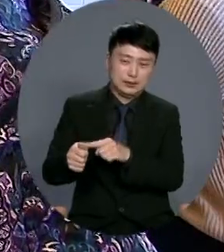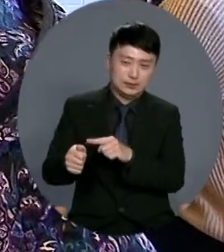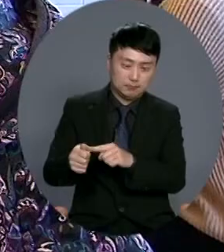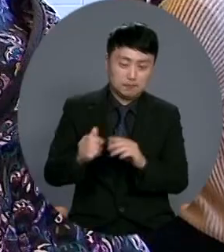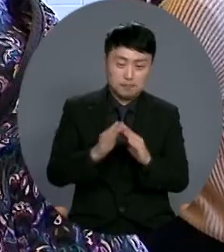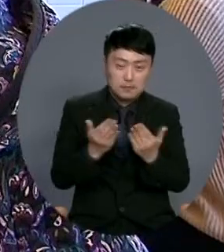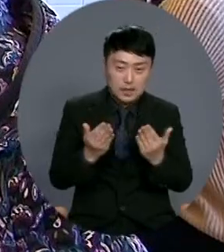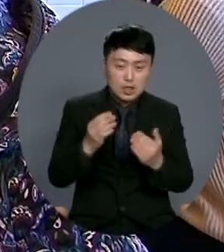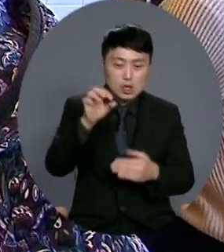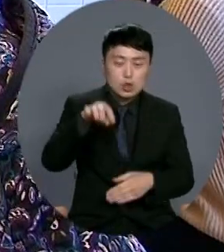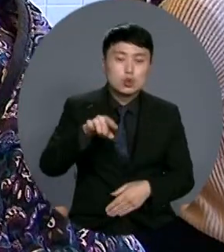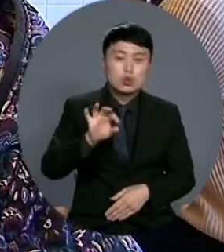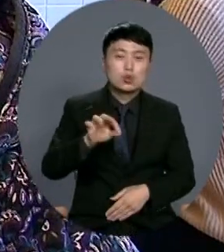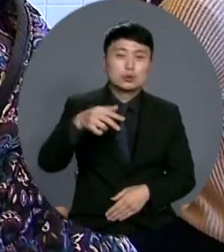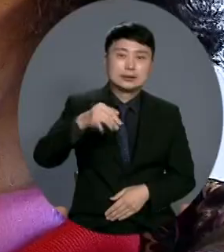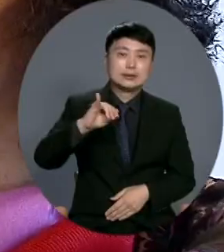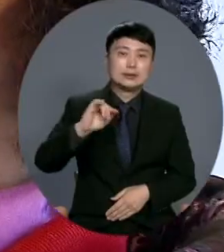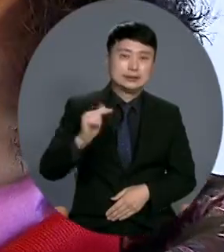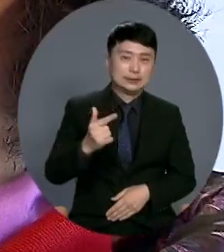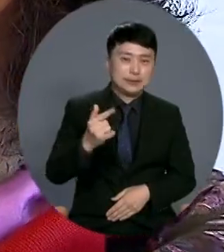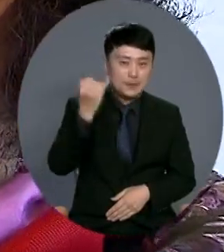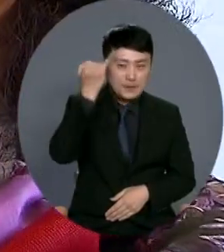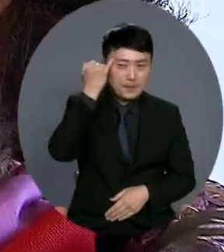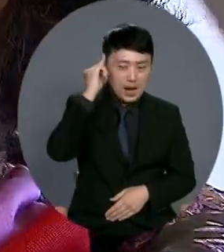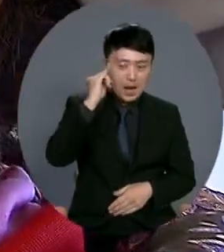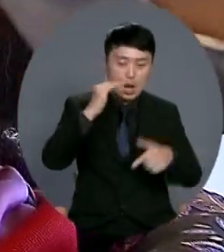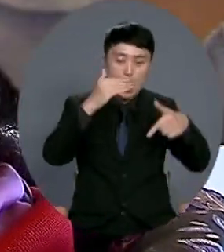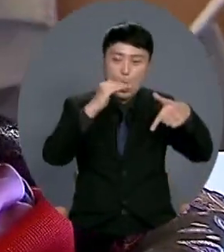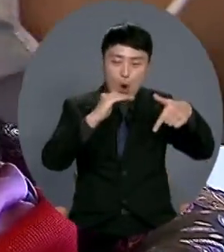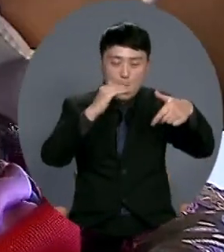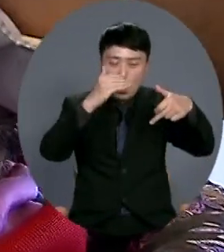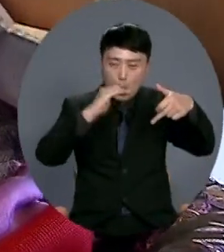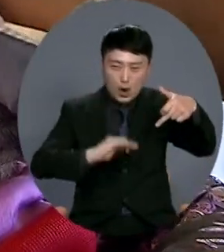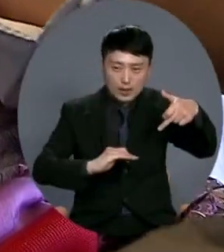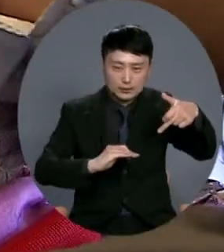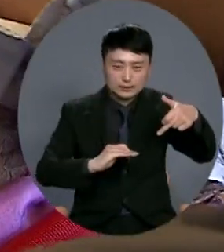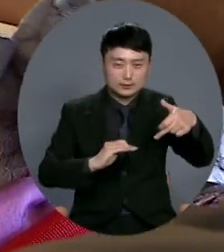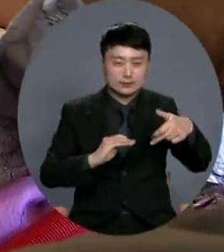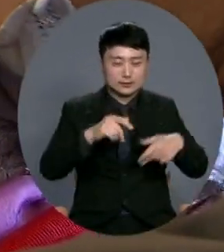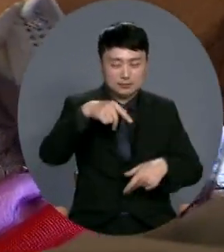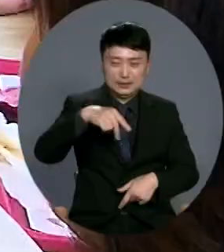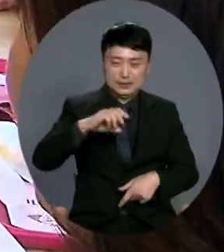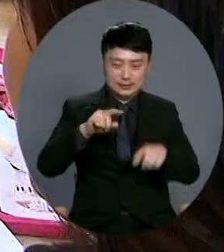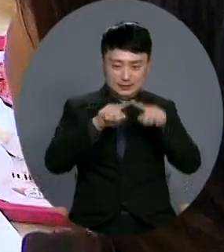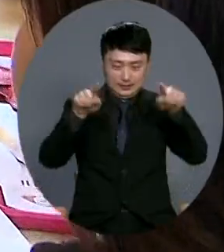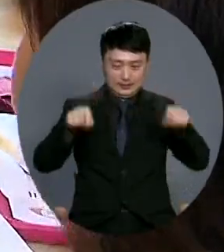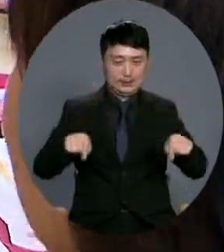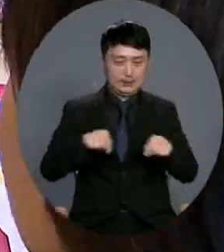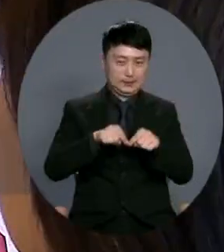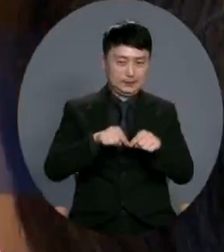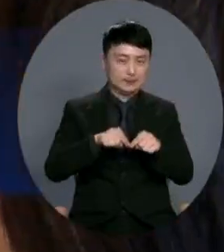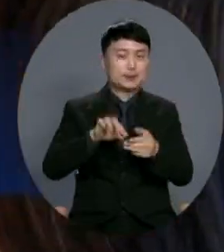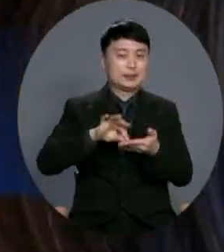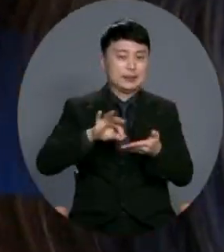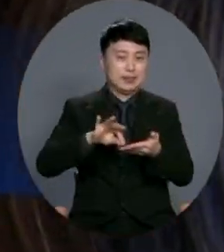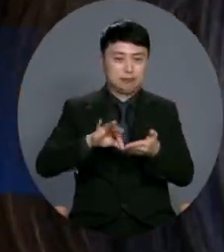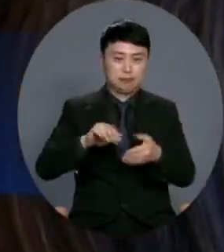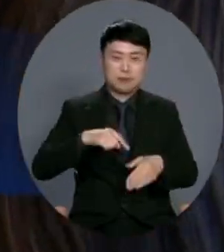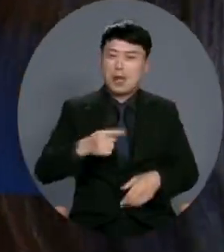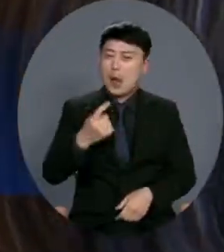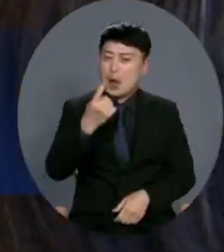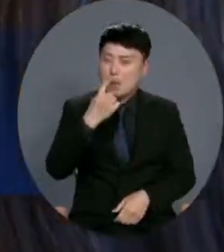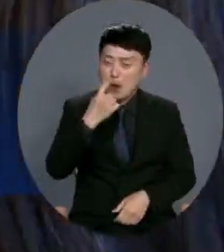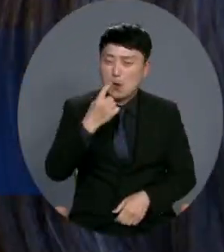교재는 웅진 싱크빅이 개발한 콘텐츠와 태블릿 PC를 활용합니다. 내가 이걸 배운다는 그런 마음으로 이